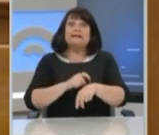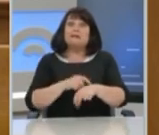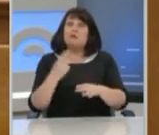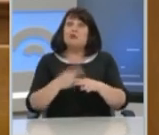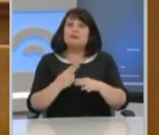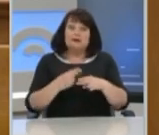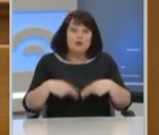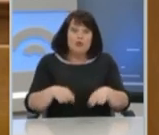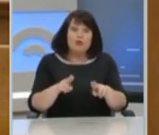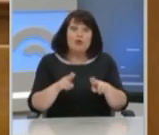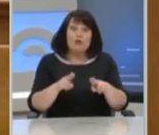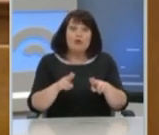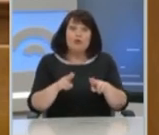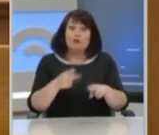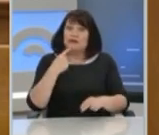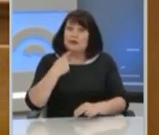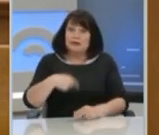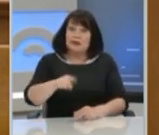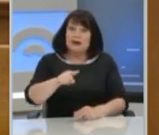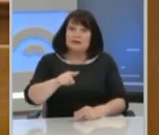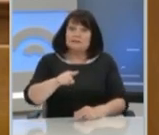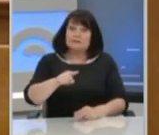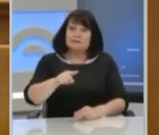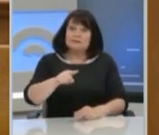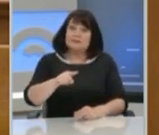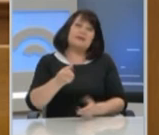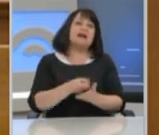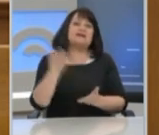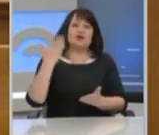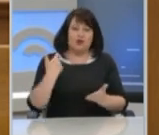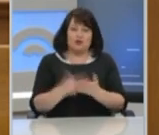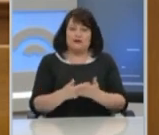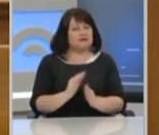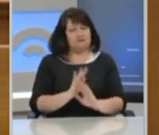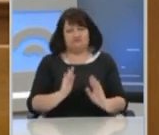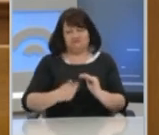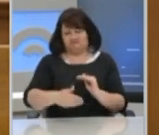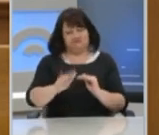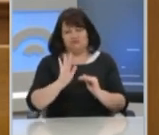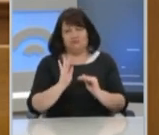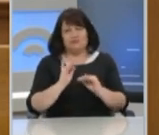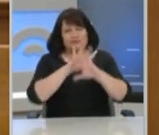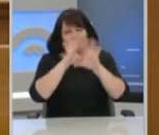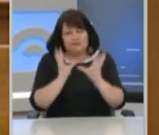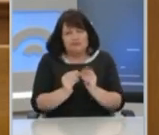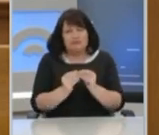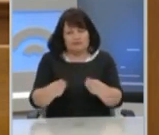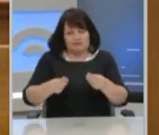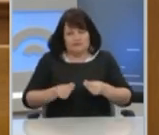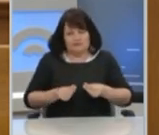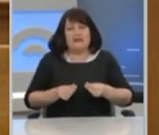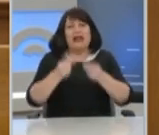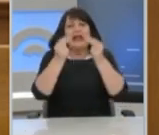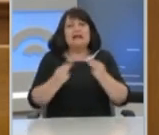Διότι δεν έχουμε μπροστά μας, επαναλαμβάνω, την ολοκλήρωση άλλης μιας αξιολόγησης, αλλά μια ολοκληρωμένη λύση επιτέλους.